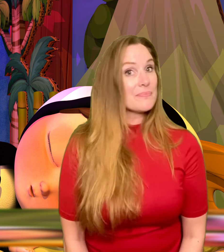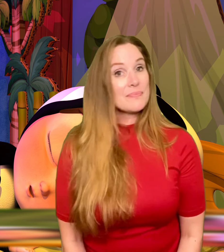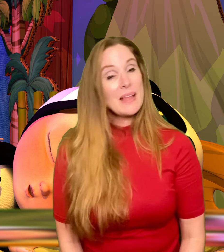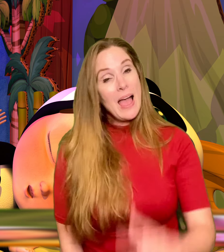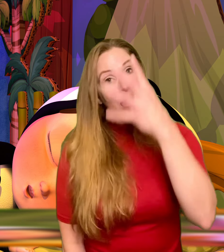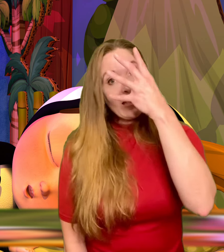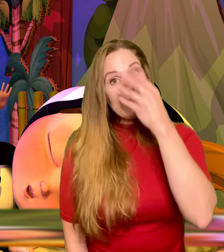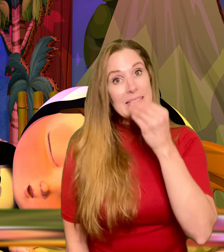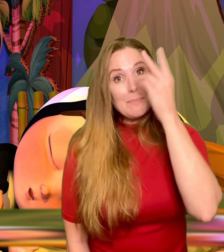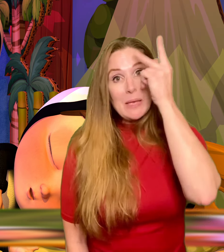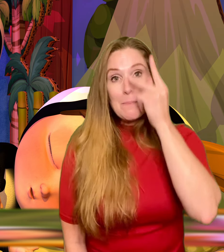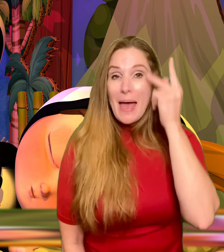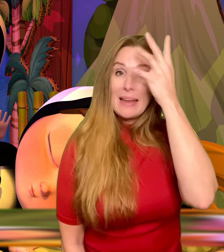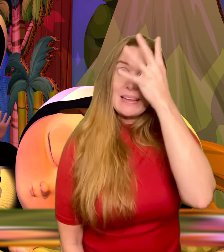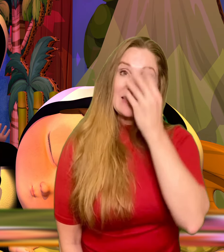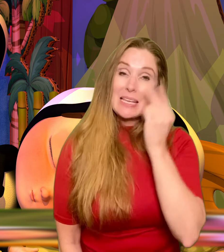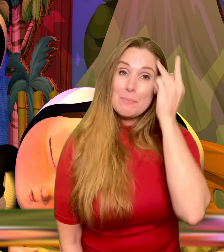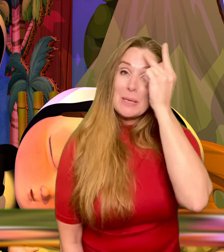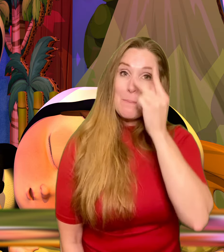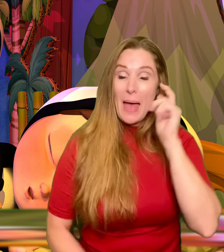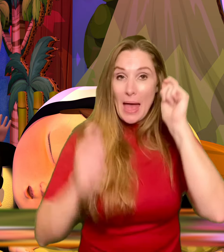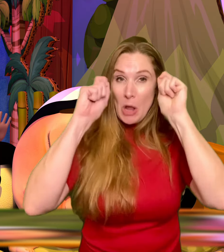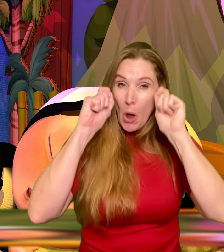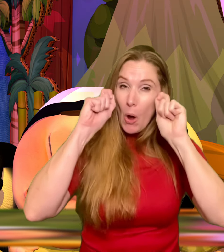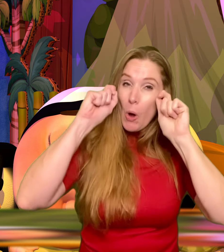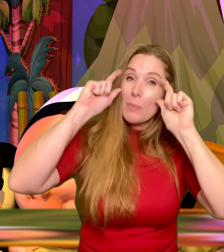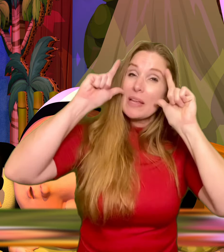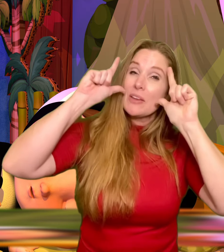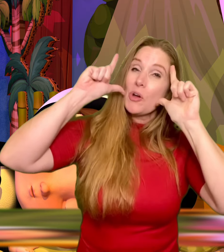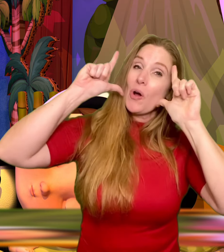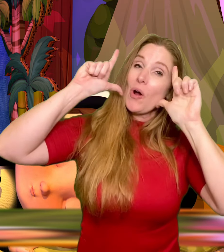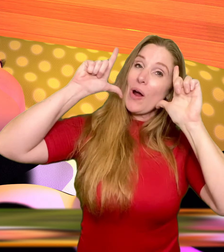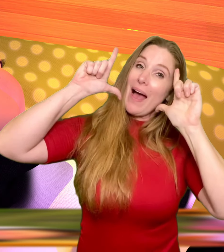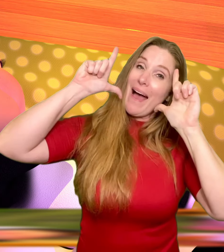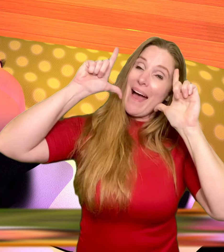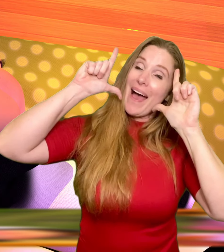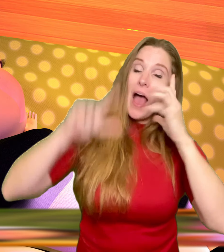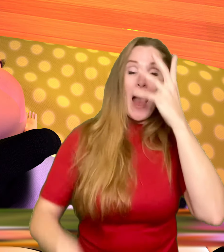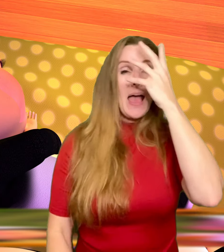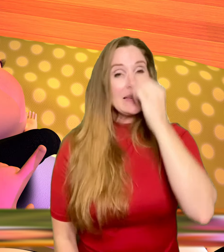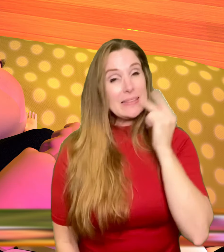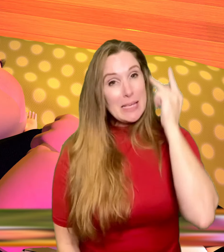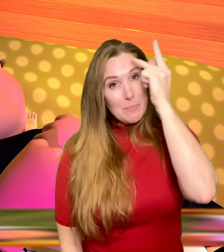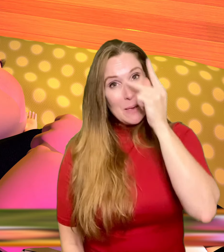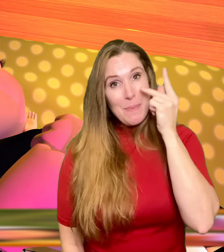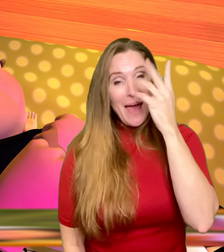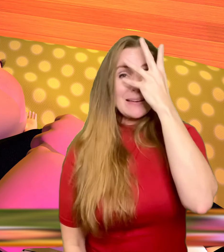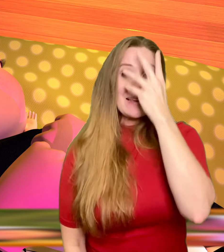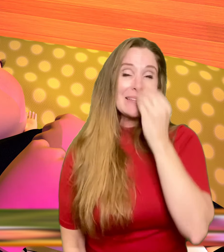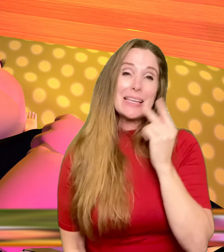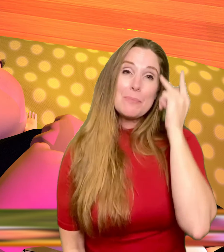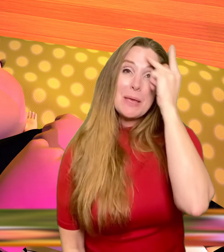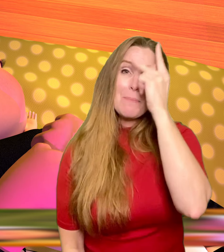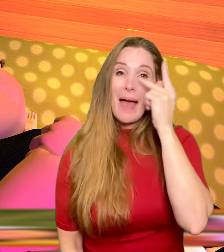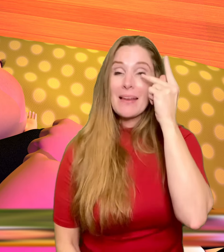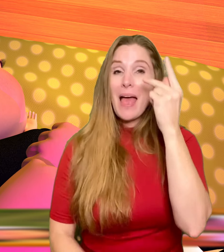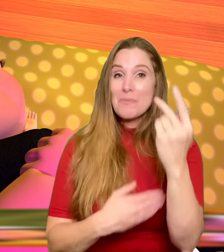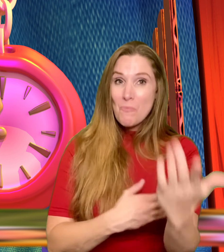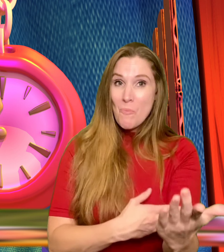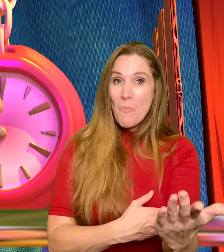ちゃんハダちゃんハンダちゃんきよハンダちゃんハンダ